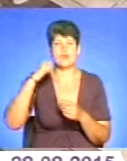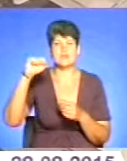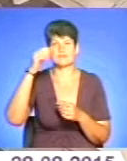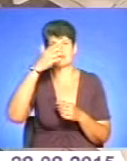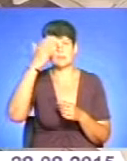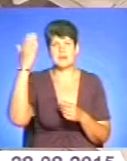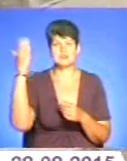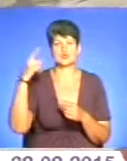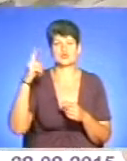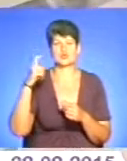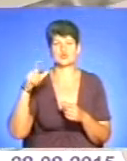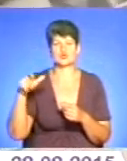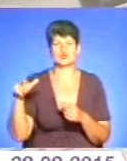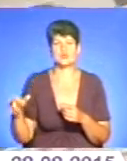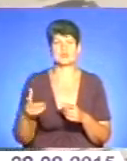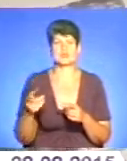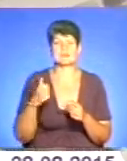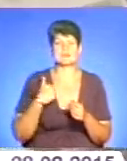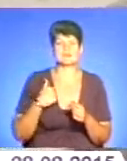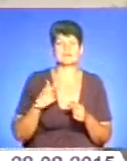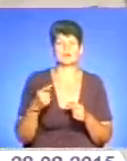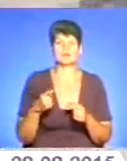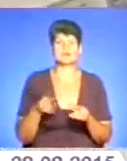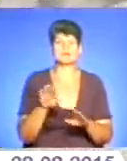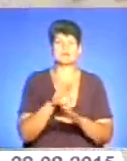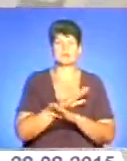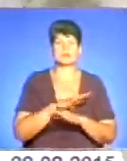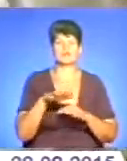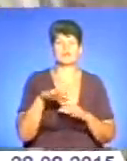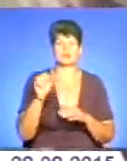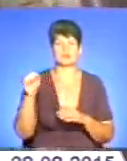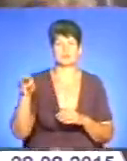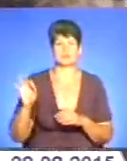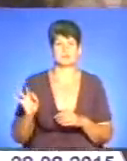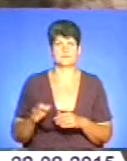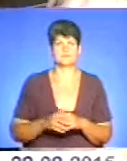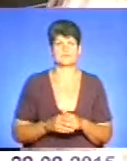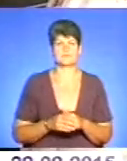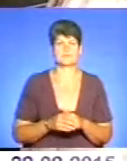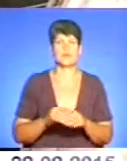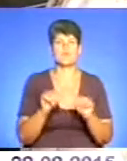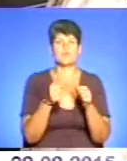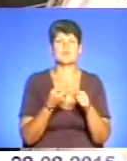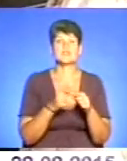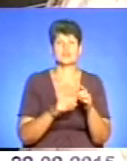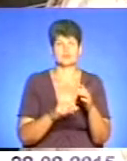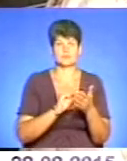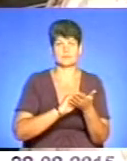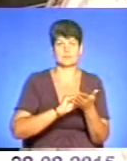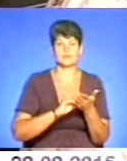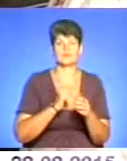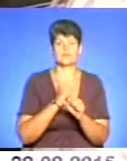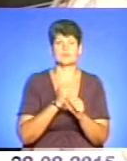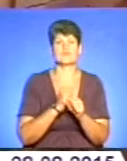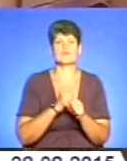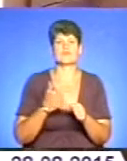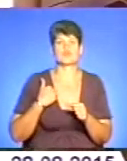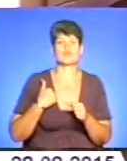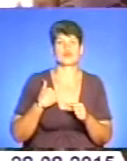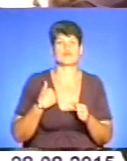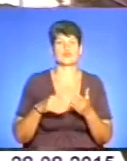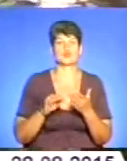кінця 19-го і 20-го століття. Цікаві матеріали, присвячені сучасним подіям в Україні, зберігаються в архівному фонді і колекція